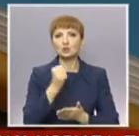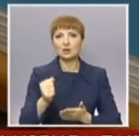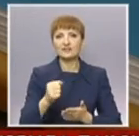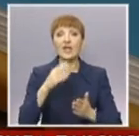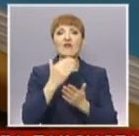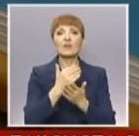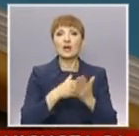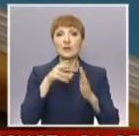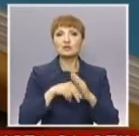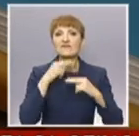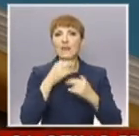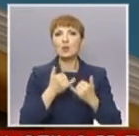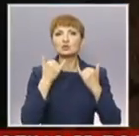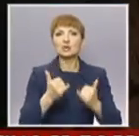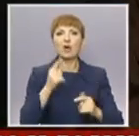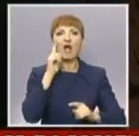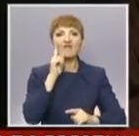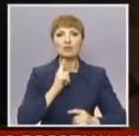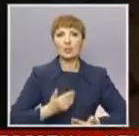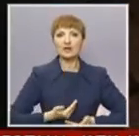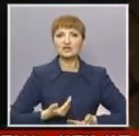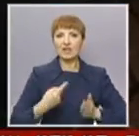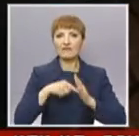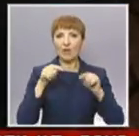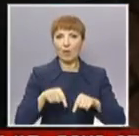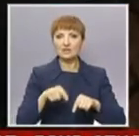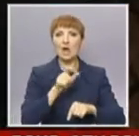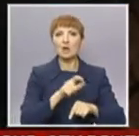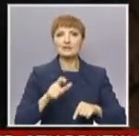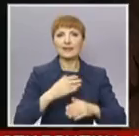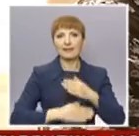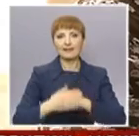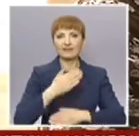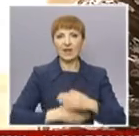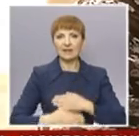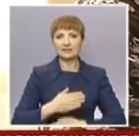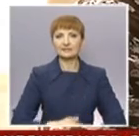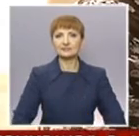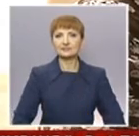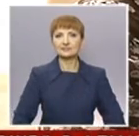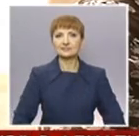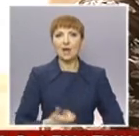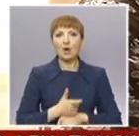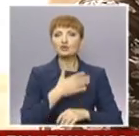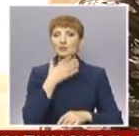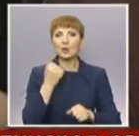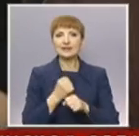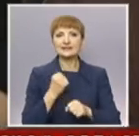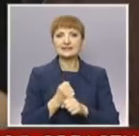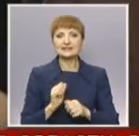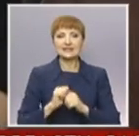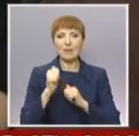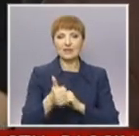программе большое внимание уделено комфортному проживанию в городе людей с ограниченными возможностями. Очень много делается с